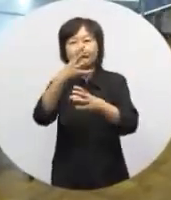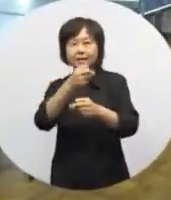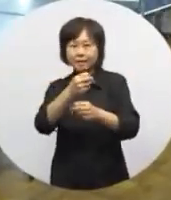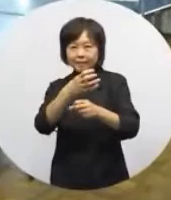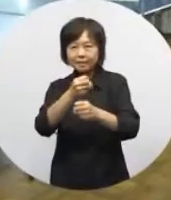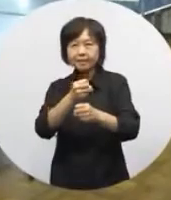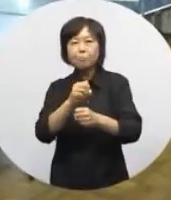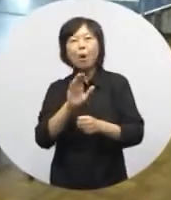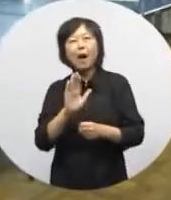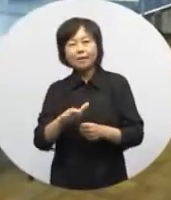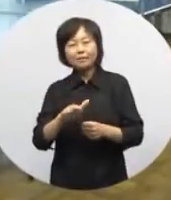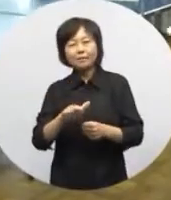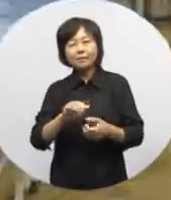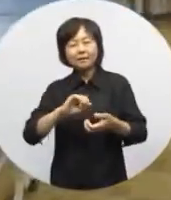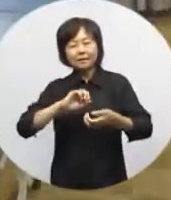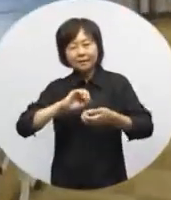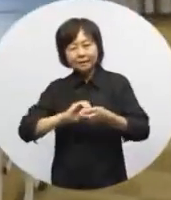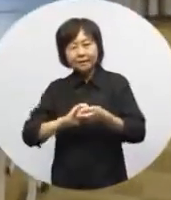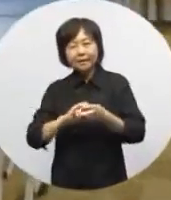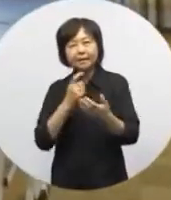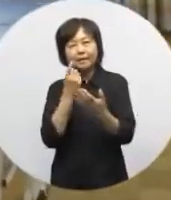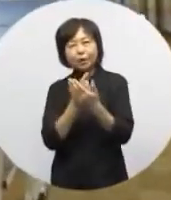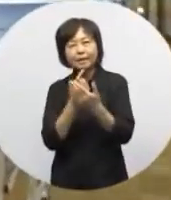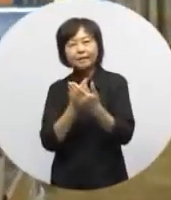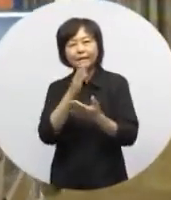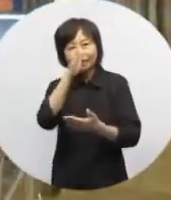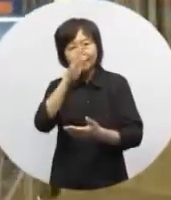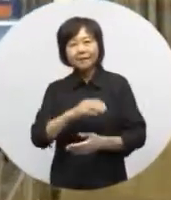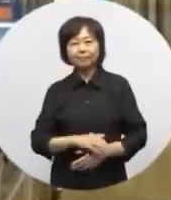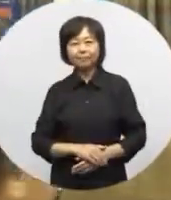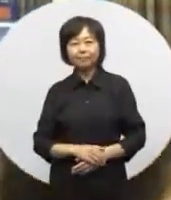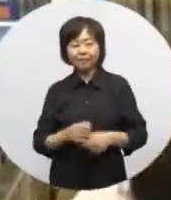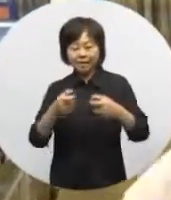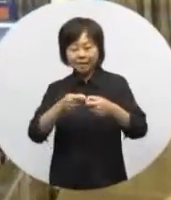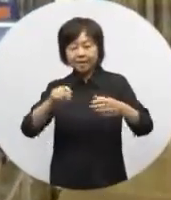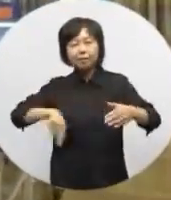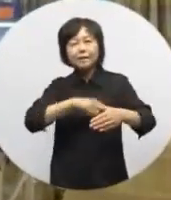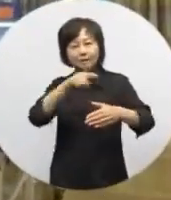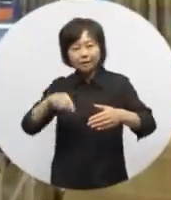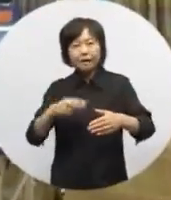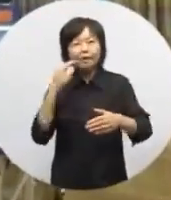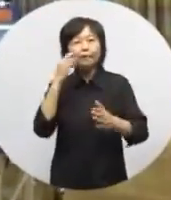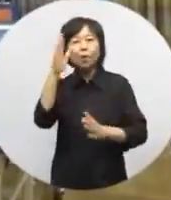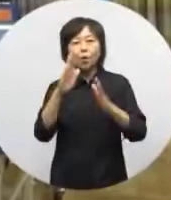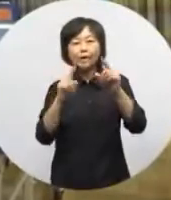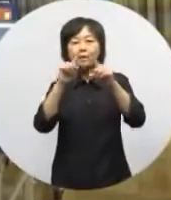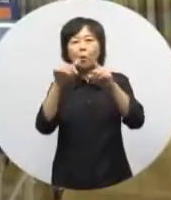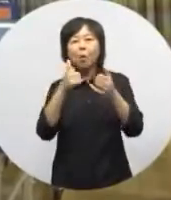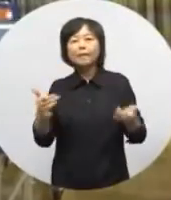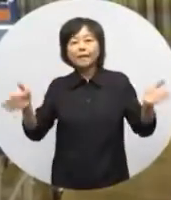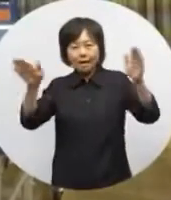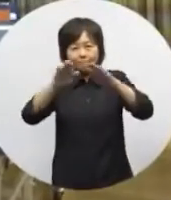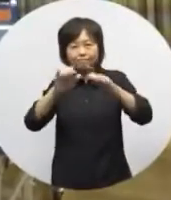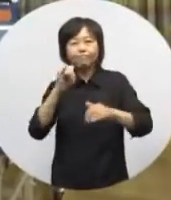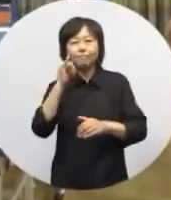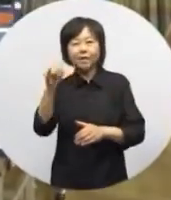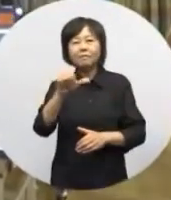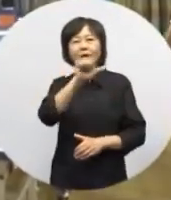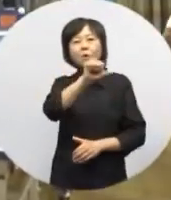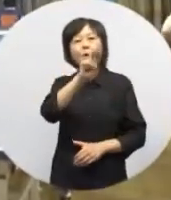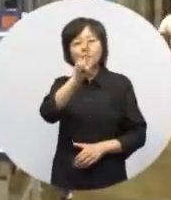ています。ぜひご参加ください。 詳しくは松林公民館電話